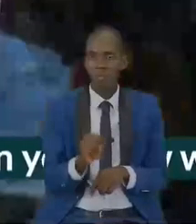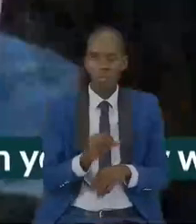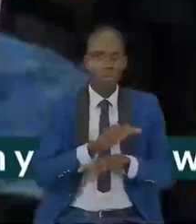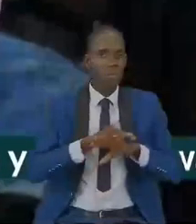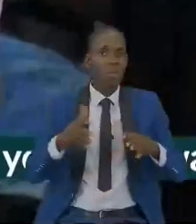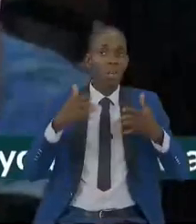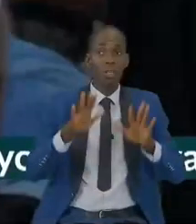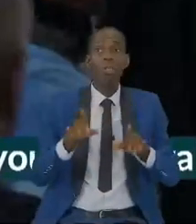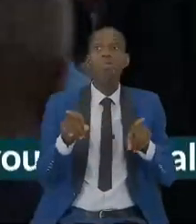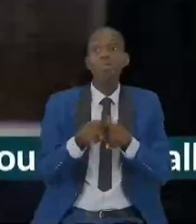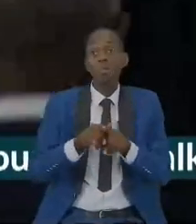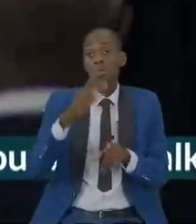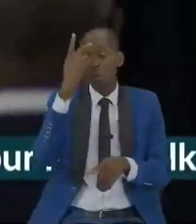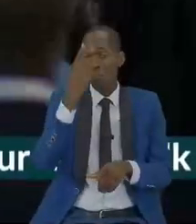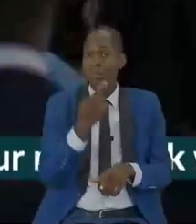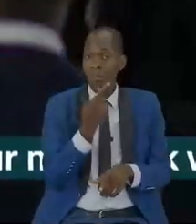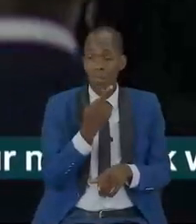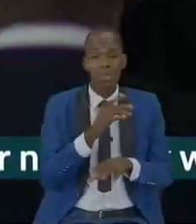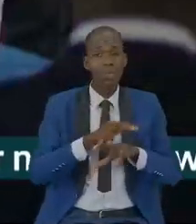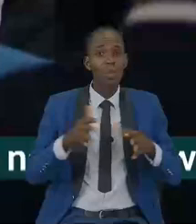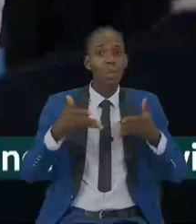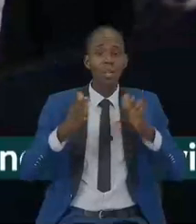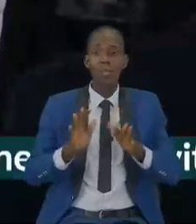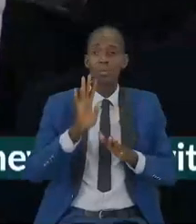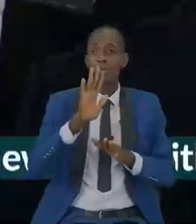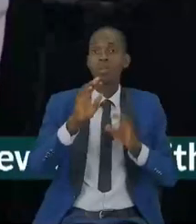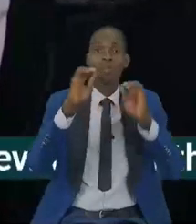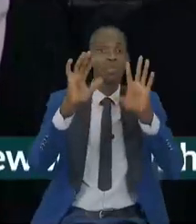votre nom, qu'on vous appelle.